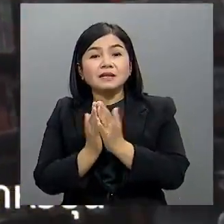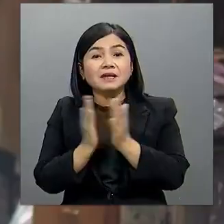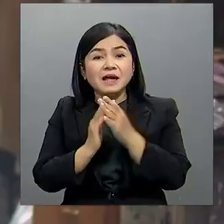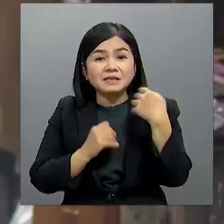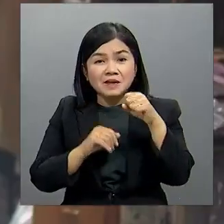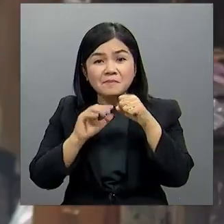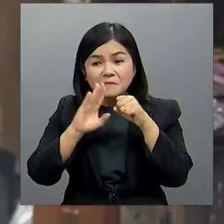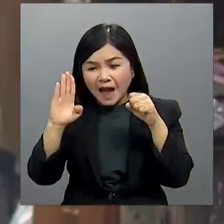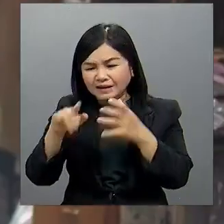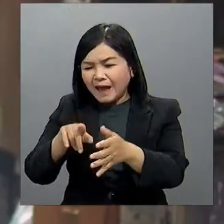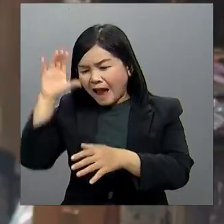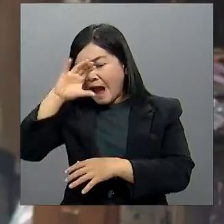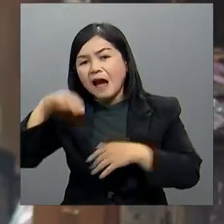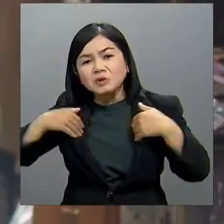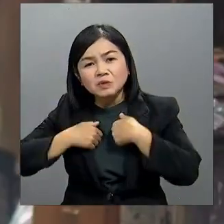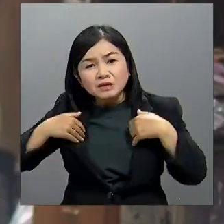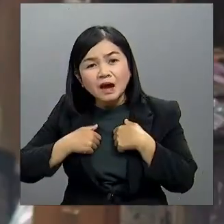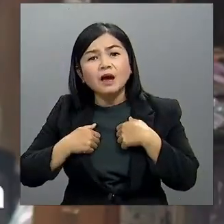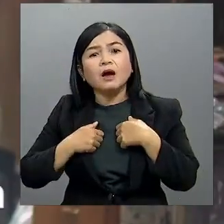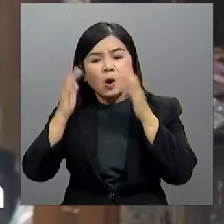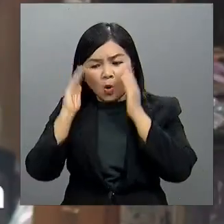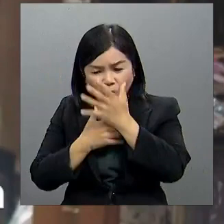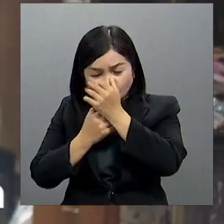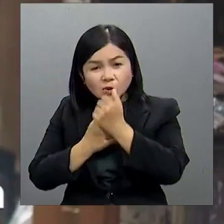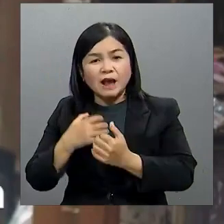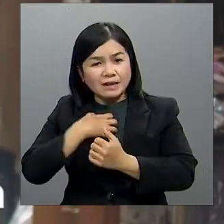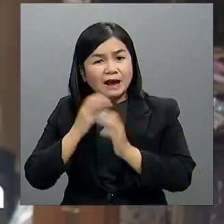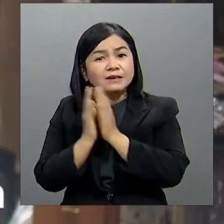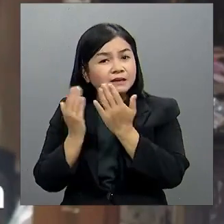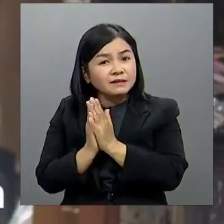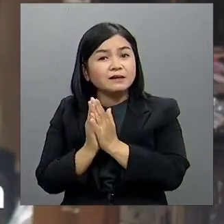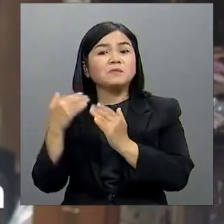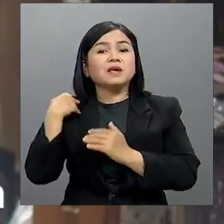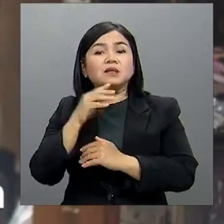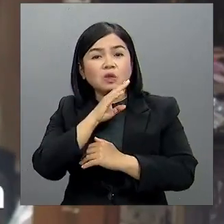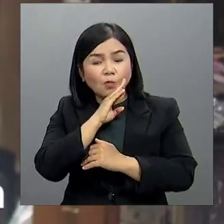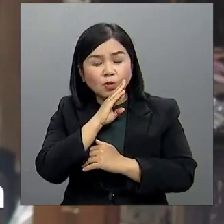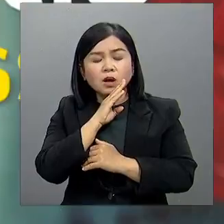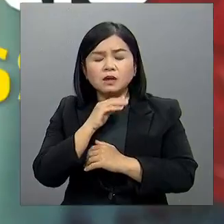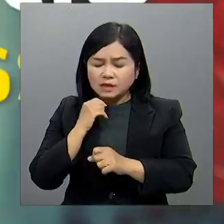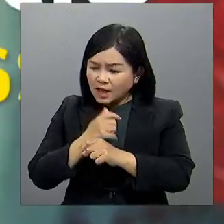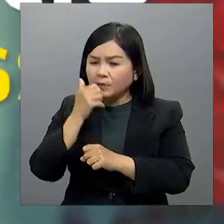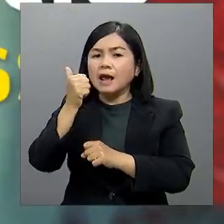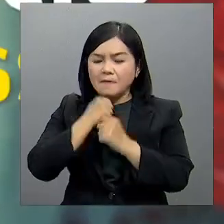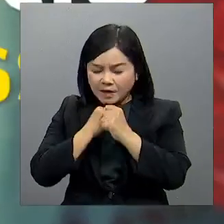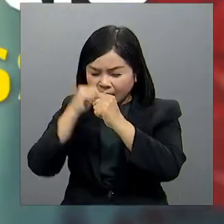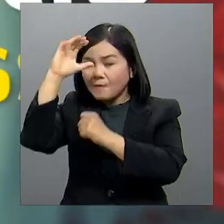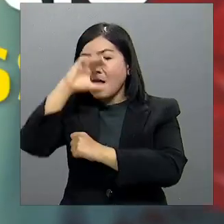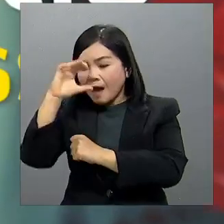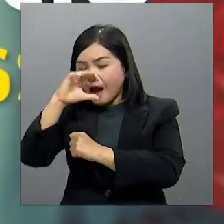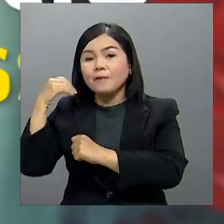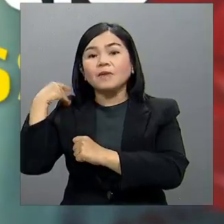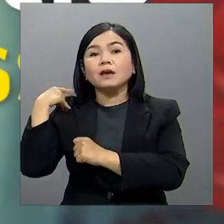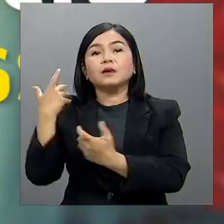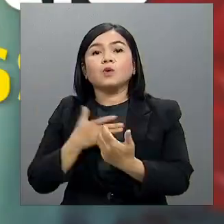ซุกหัวซุนระบบคนเขาอยากได้อยากได้หนังสือถ้าไม่เหลือบ่ากว่าแรงเราก็พยายามจะหาที่เขาที่เราเก็บไอ้